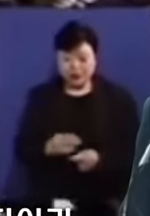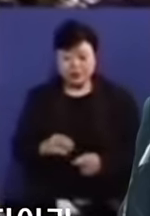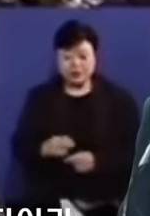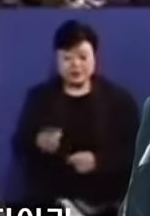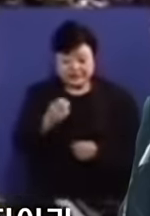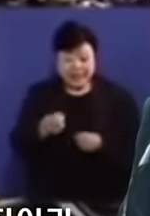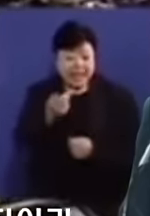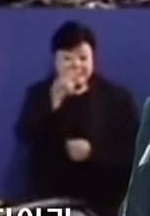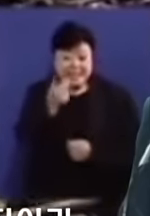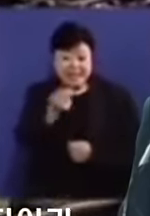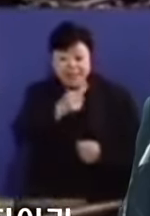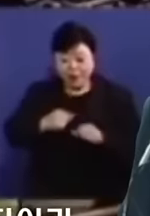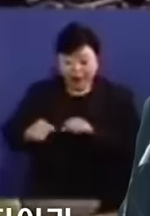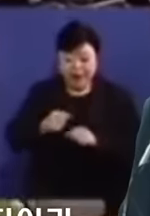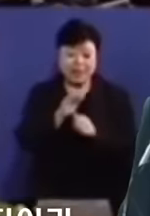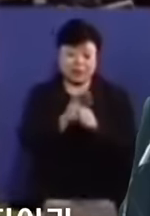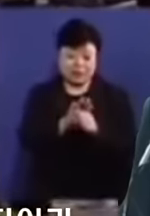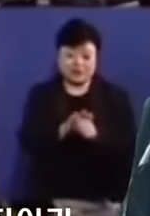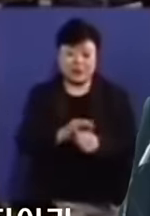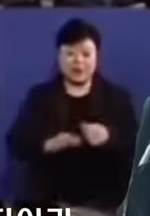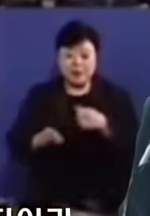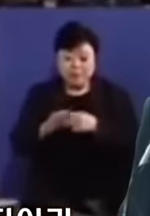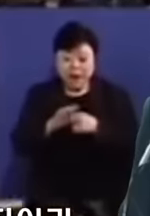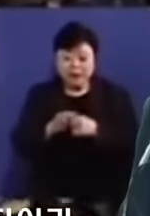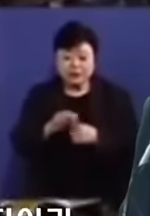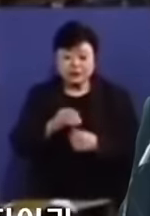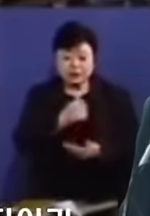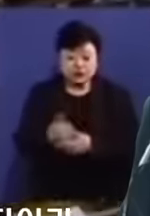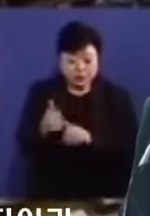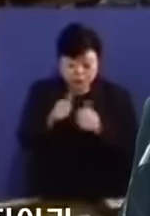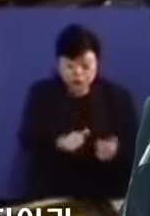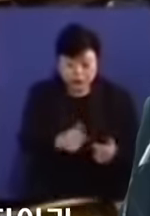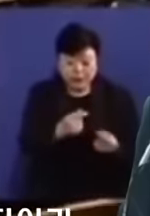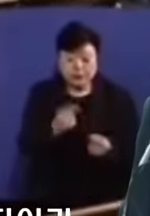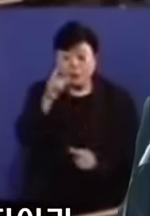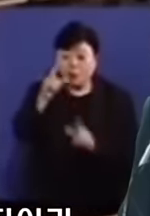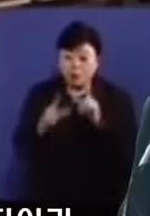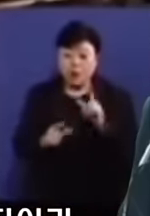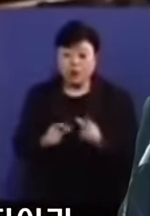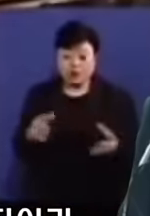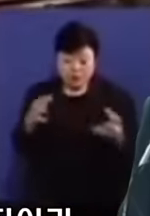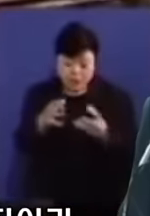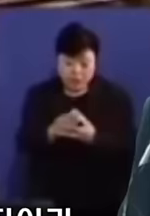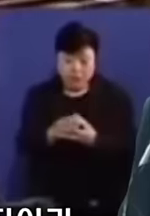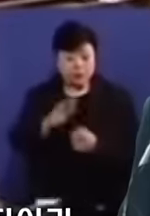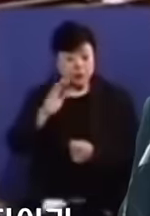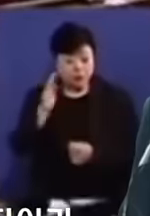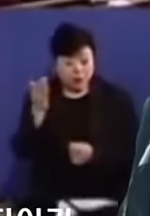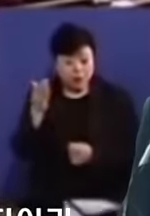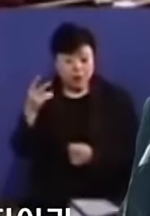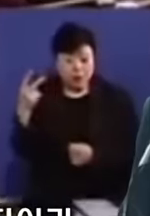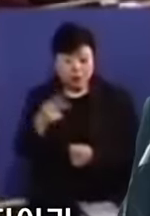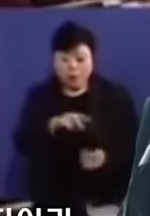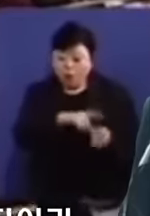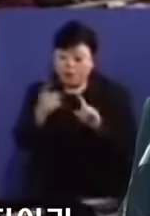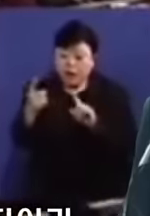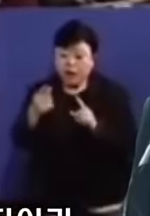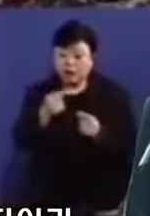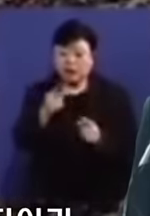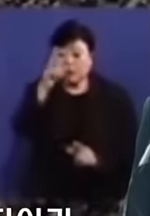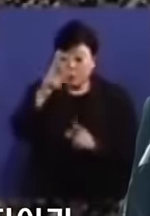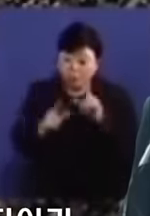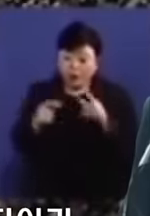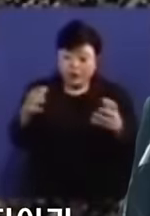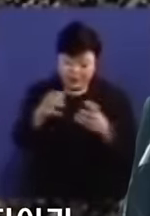생명 가운데 행하게 하려 하심이라. 만일 우리가 그의 죽으심과 같은 모양으로 연합한 자가 되었으면 또한 그의 부활과 같은